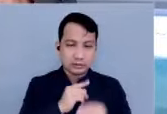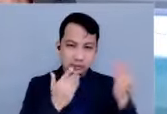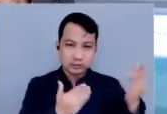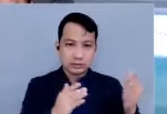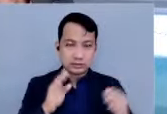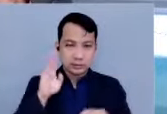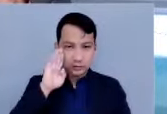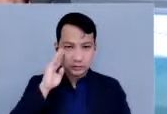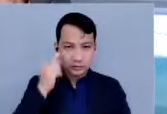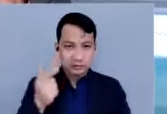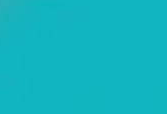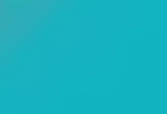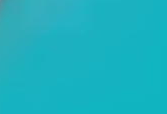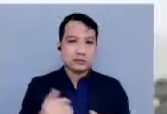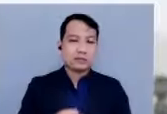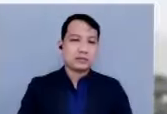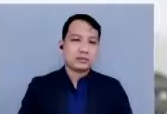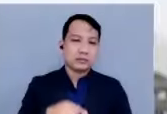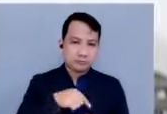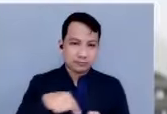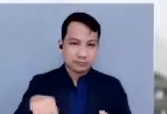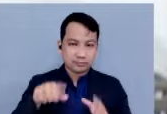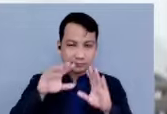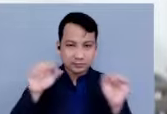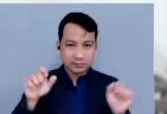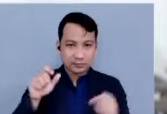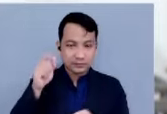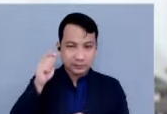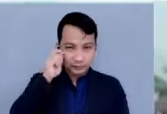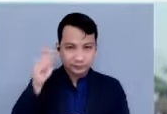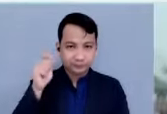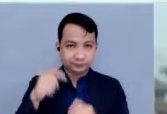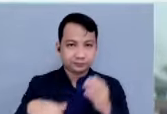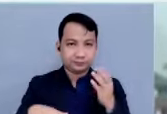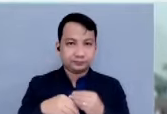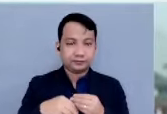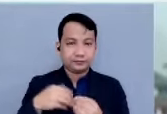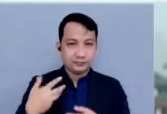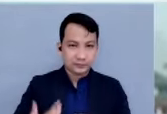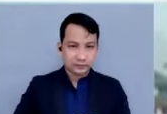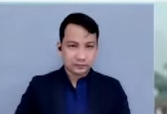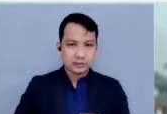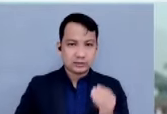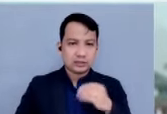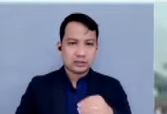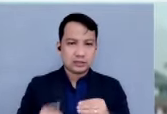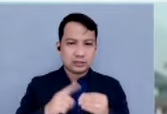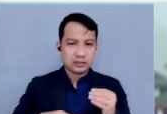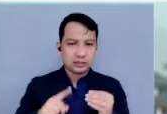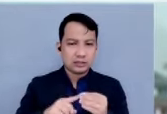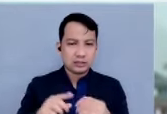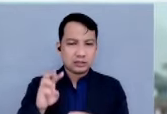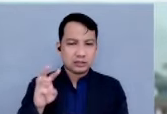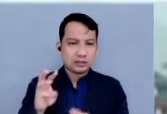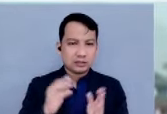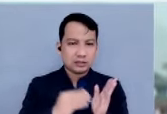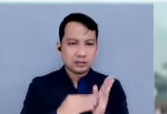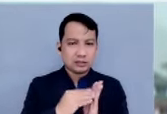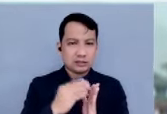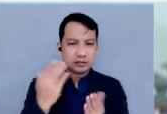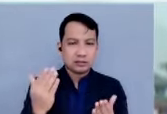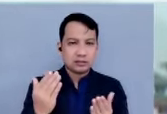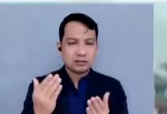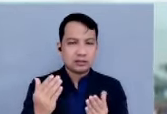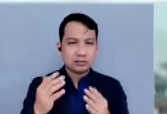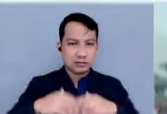Bonggo ngayong araw. Ayon kay Trillanes, kaugnay ito ng umano'y korupsyon sa mahigit 6 na bilyong pisong